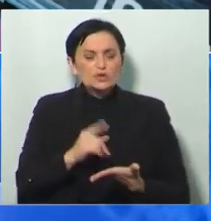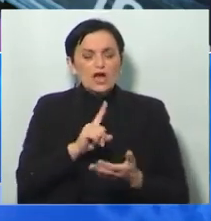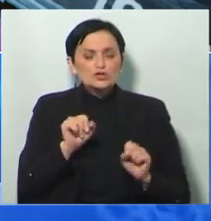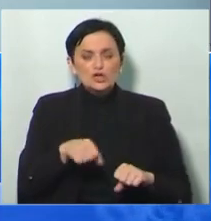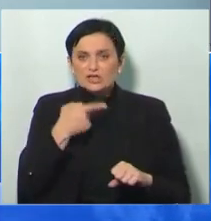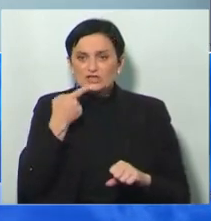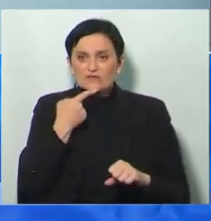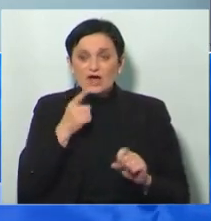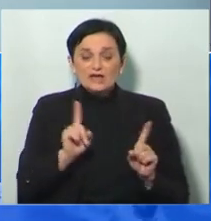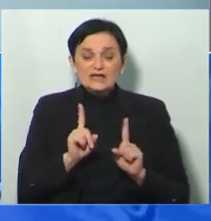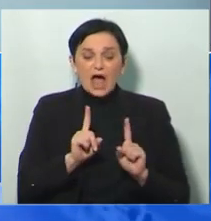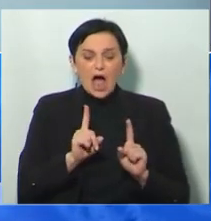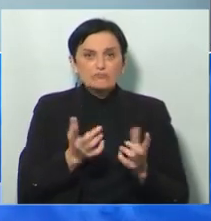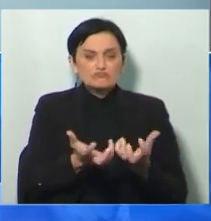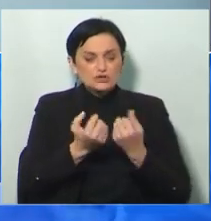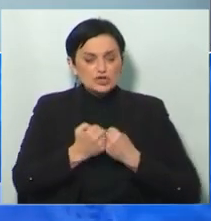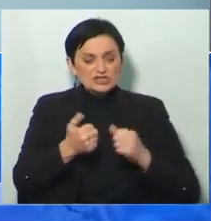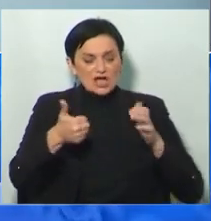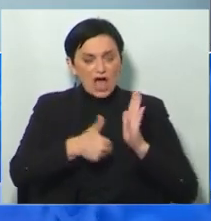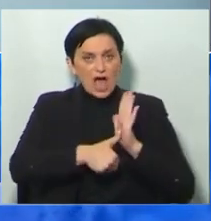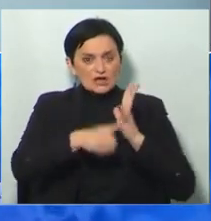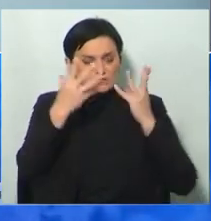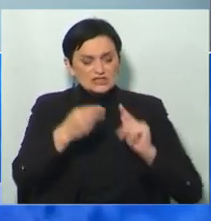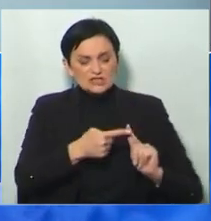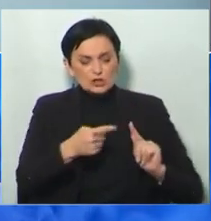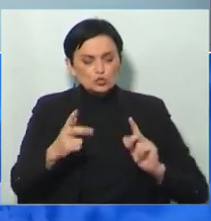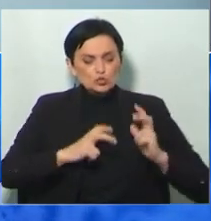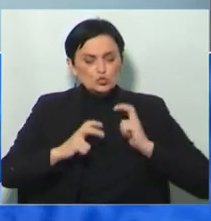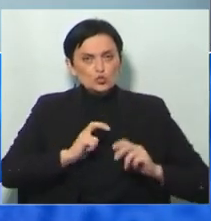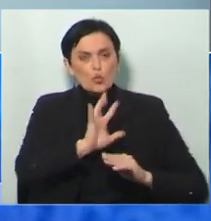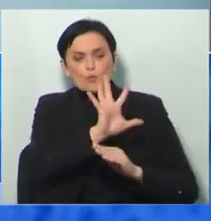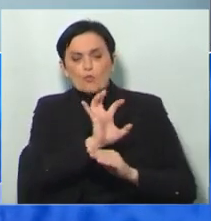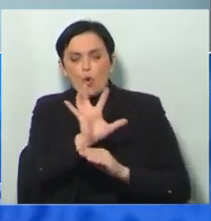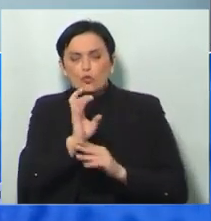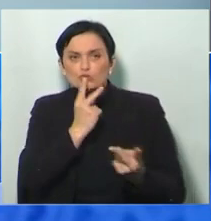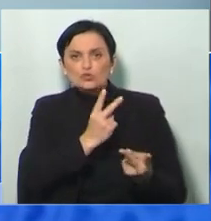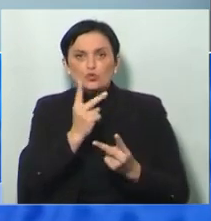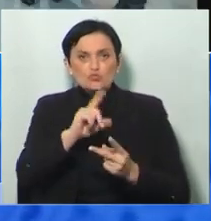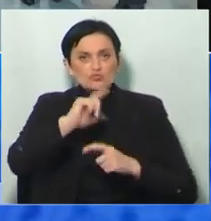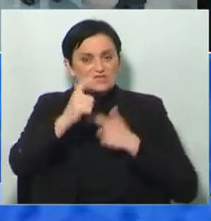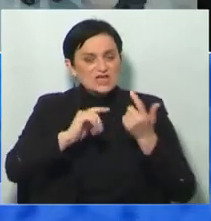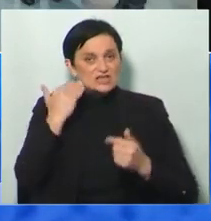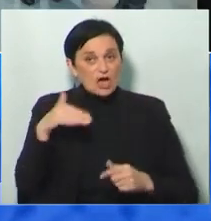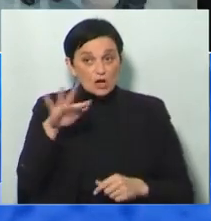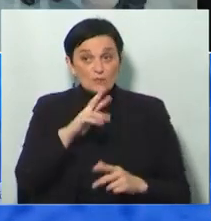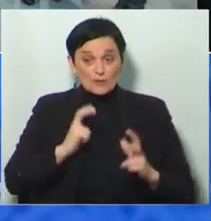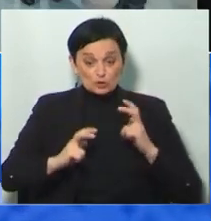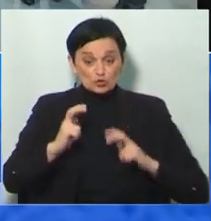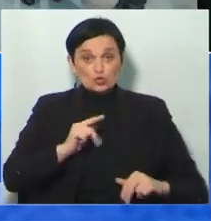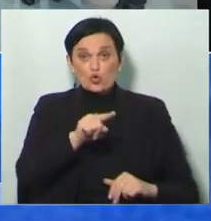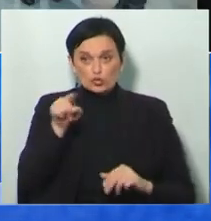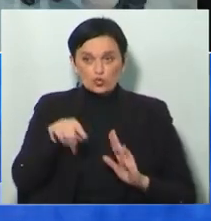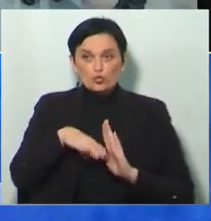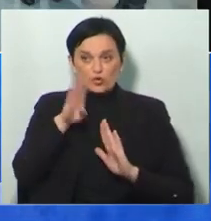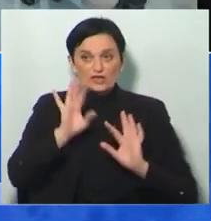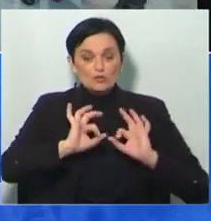თქვათ, რა შეიძლება სტუდენტებმა იმ 6 დღიანი, ასე ვთქვათ, ფოტოსესიების შემდეგ, რაც იყო მთიანი აჭარა? ალბათ თვითონ სტუდენტები უკეთესად